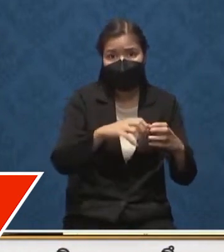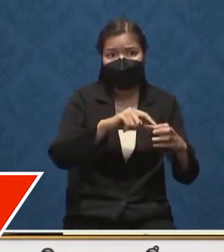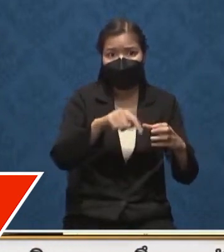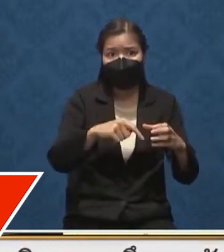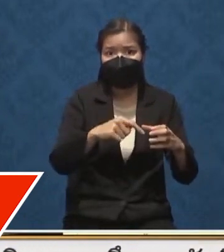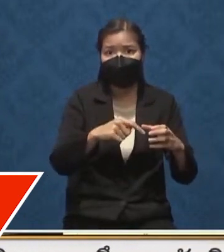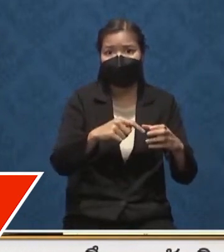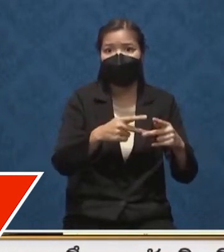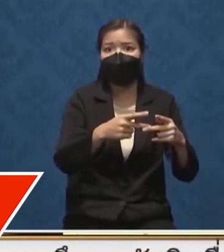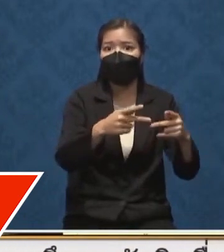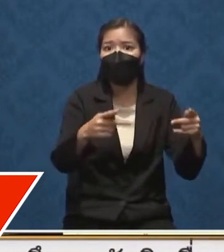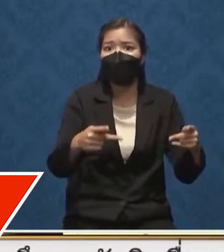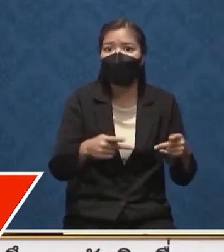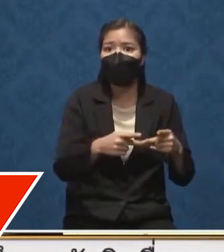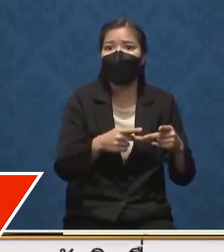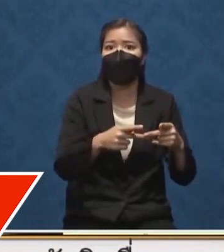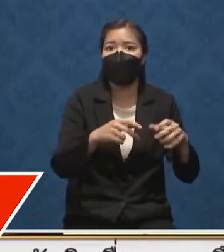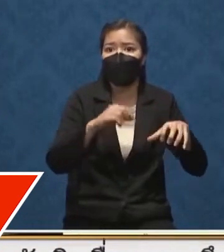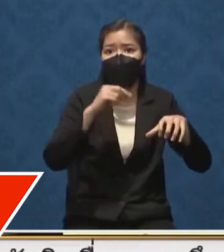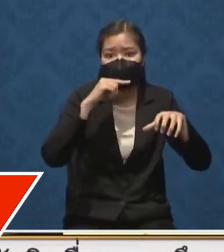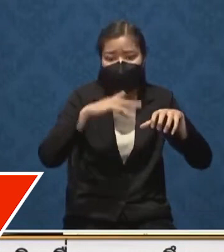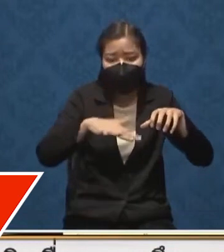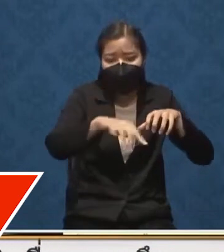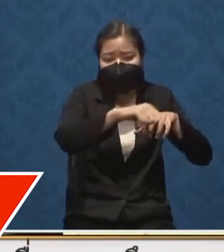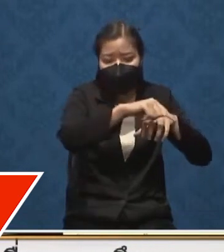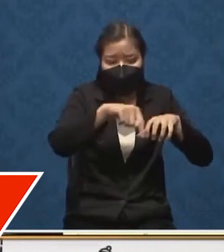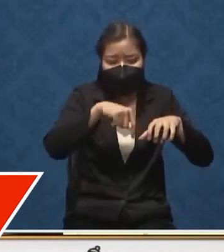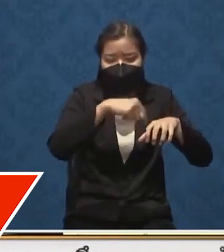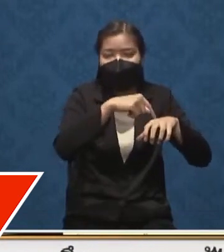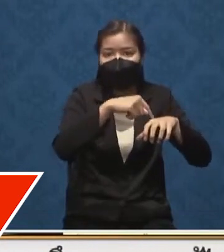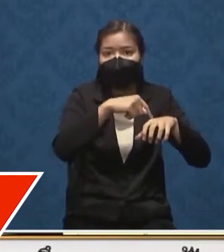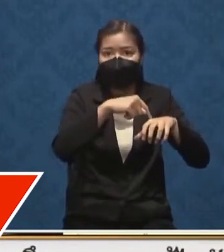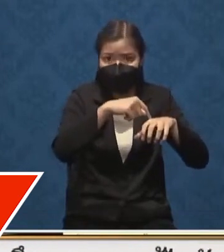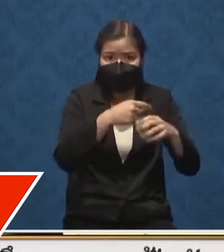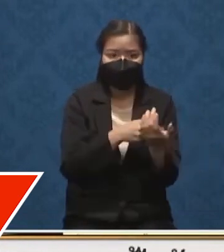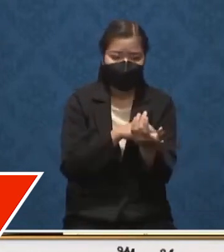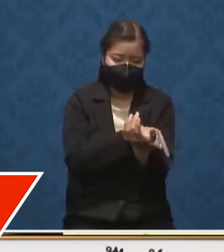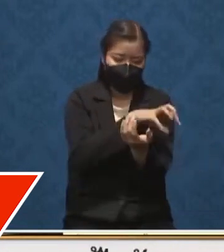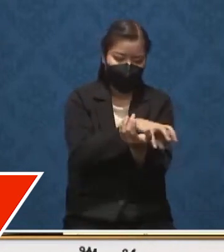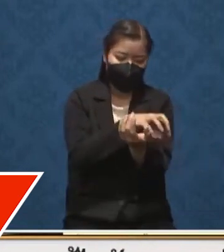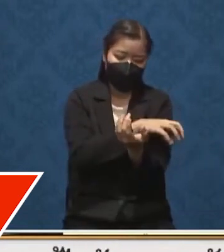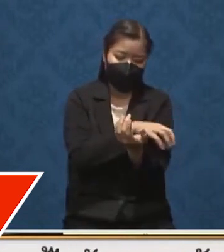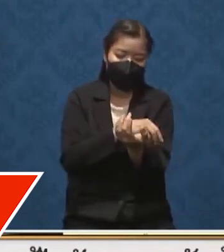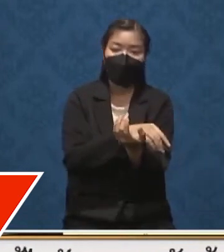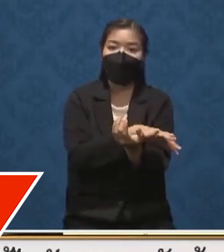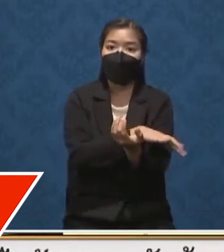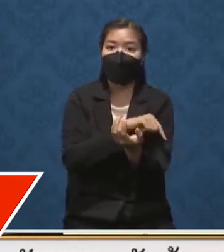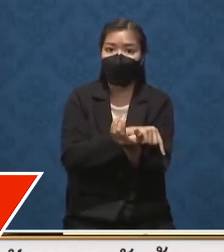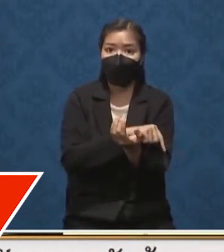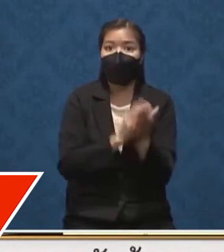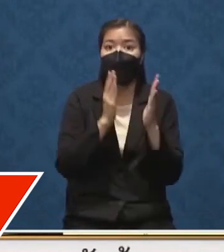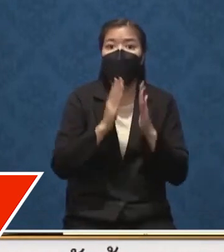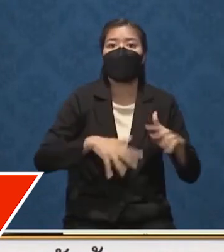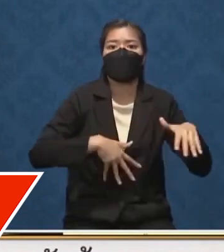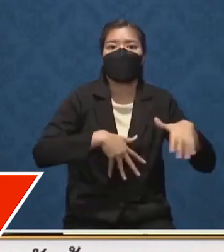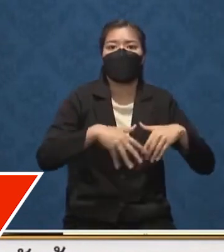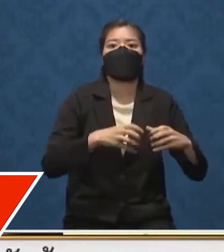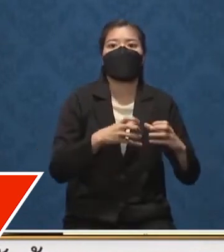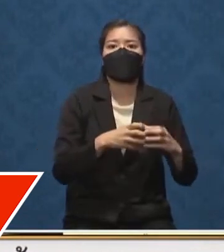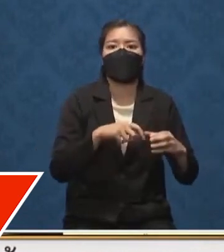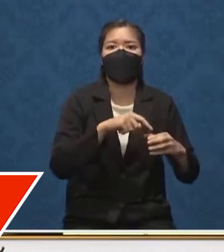เกาะทางฝั่งอนามันเกือบทั้งหมดเนี่ยซึ่งมีทั้งแต่อุรักโว้ยมีตั้งแต่หมอ